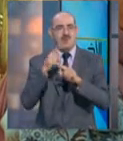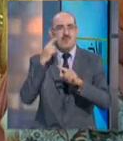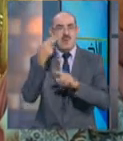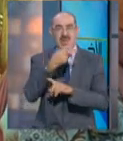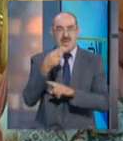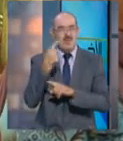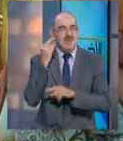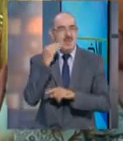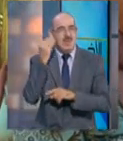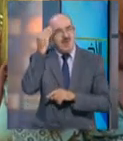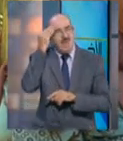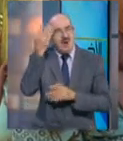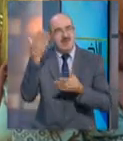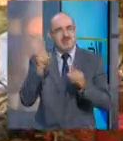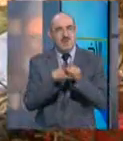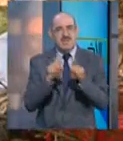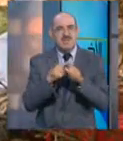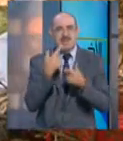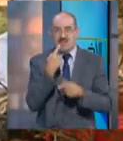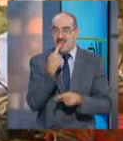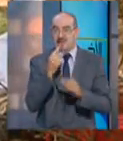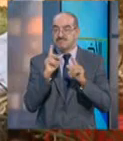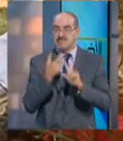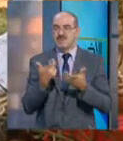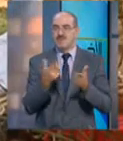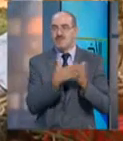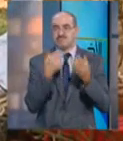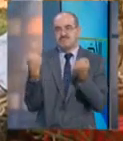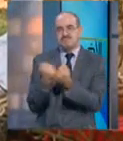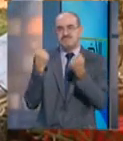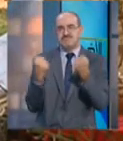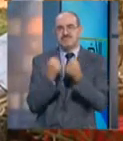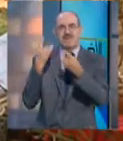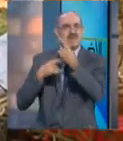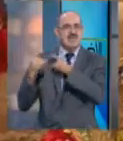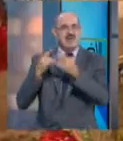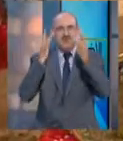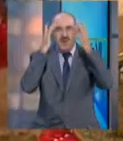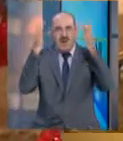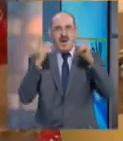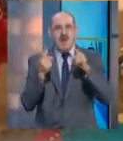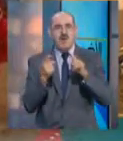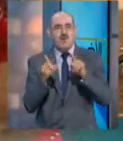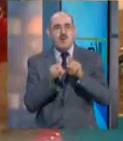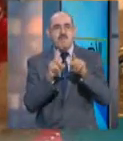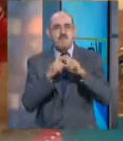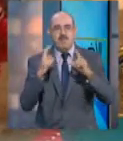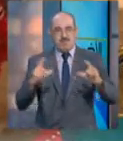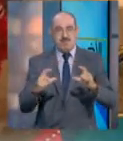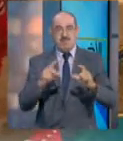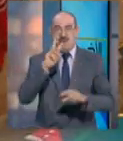الوطني وأيضا المحلي. التعريف بالموروث الثقافي كالأكلة الشعبية